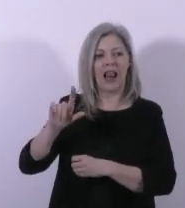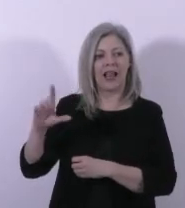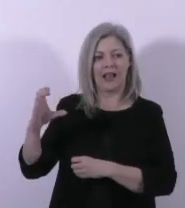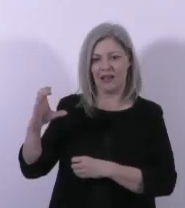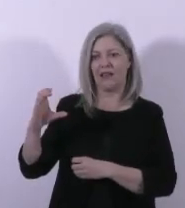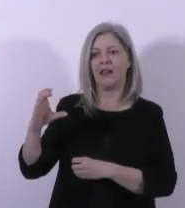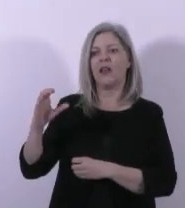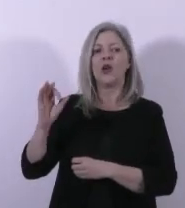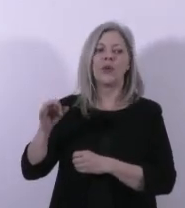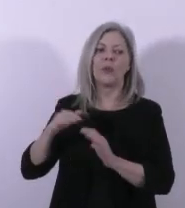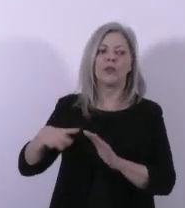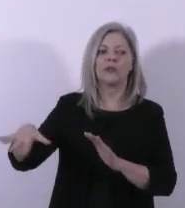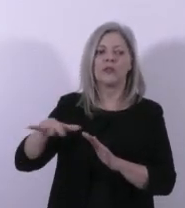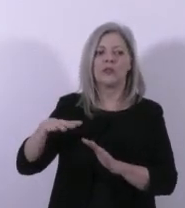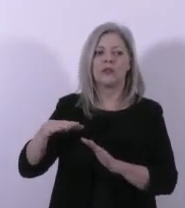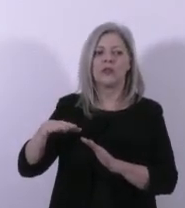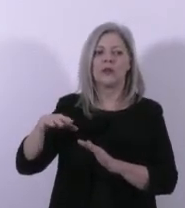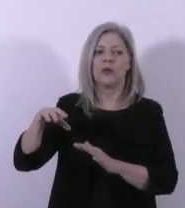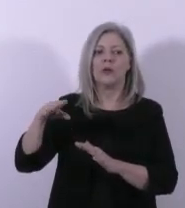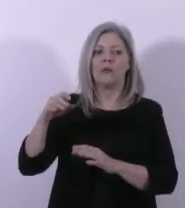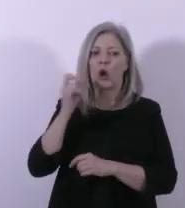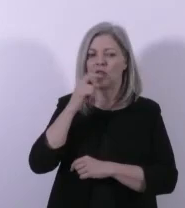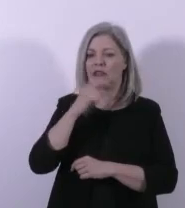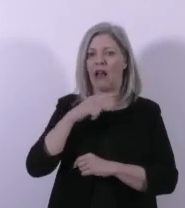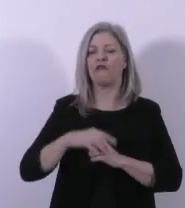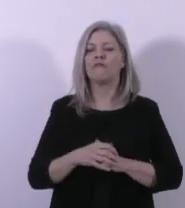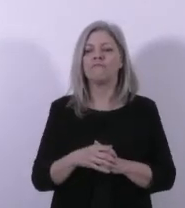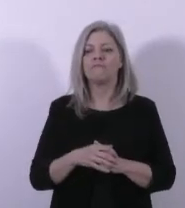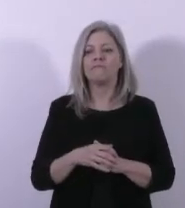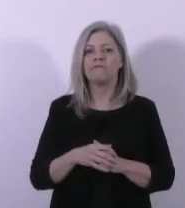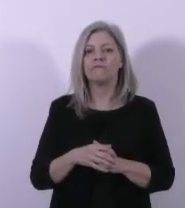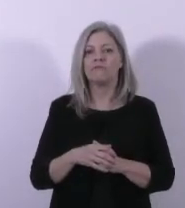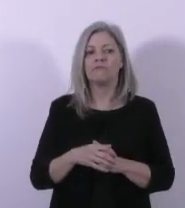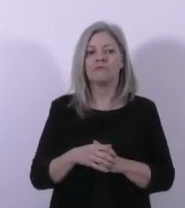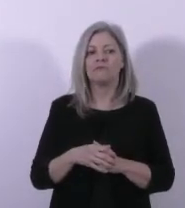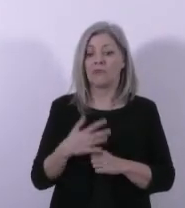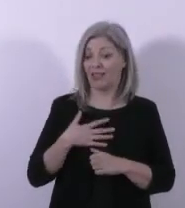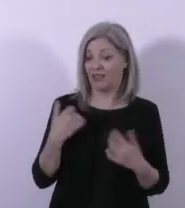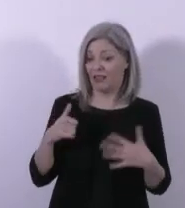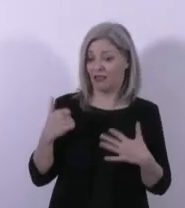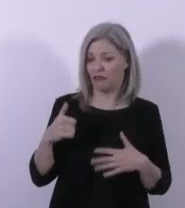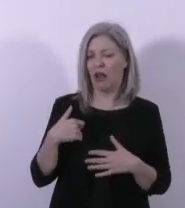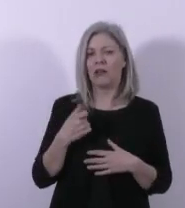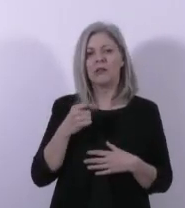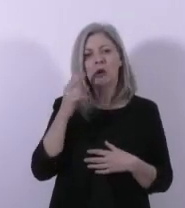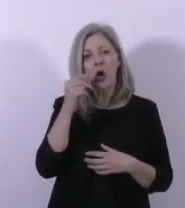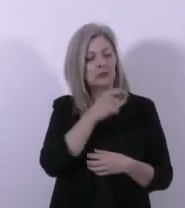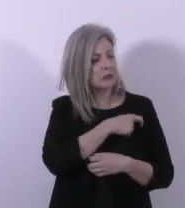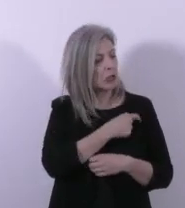di Bolzano. 16 anni. Come ho conosciuto il sindacato nella mia prima